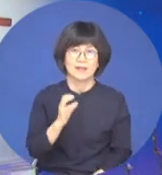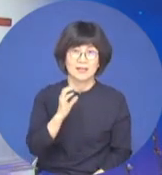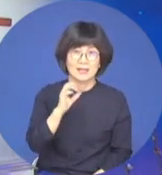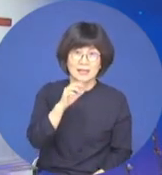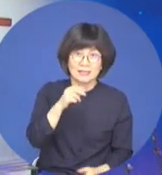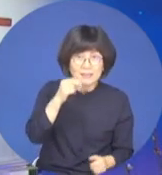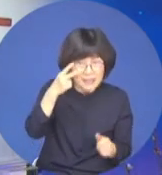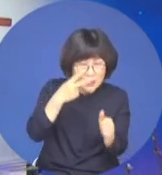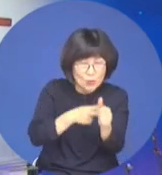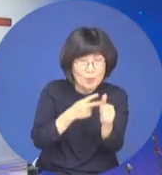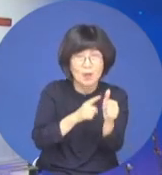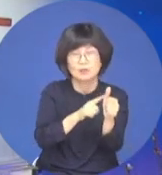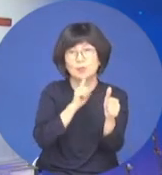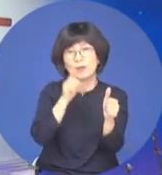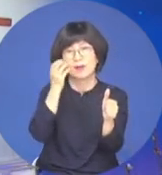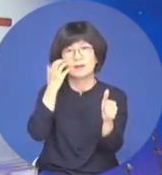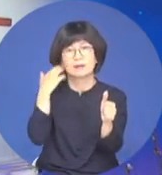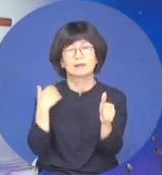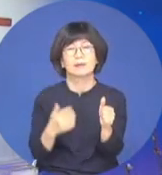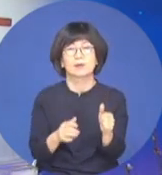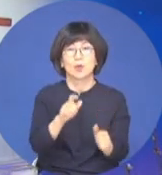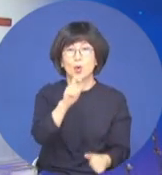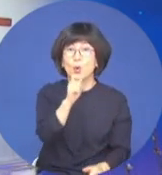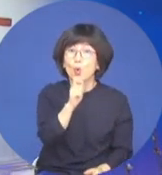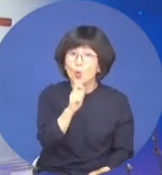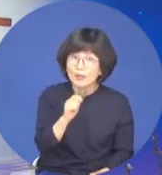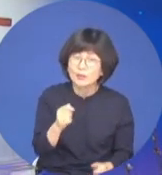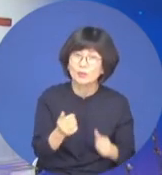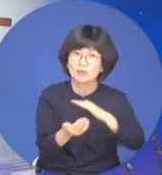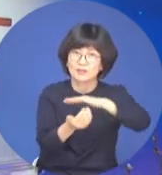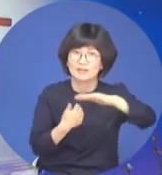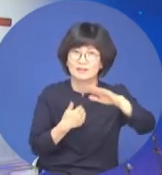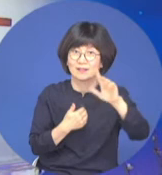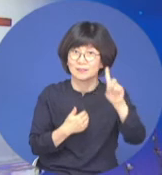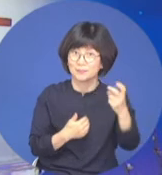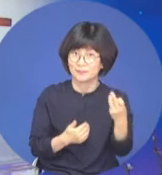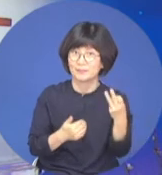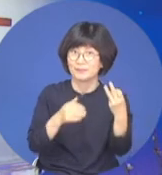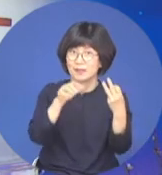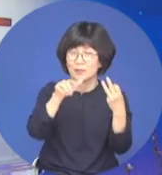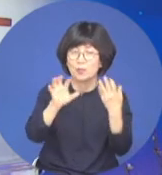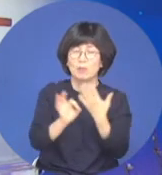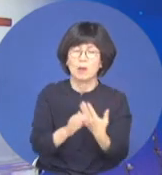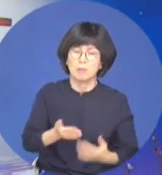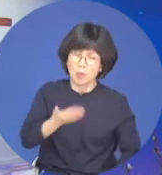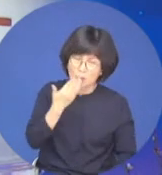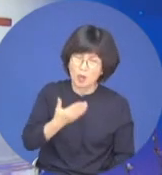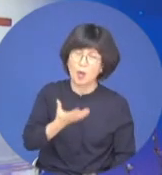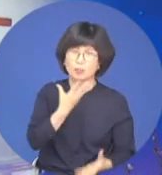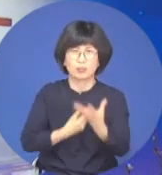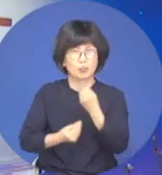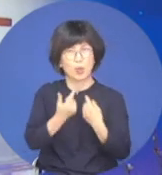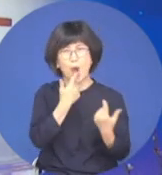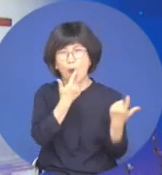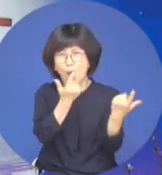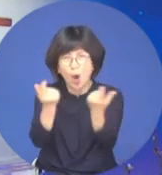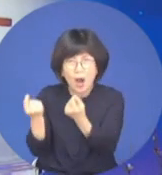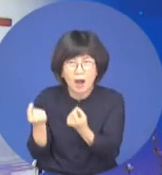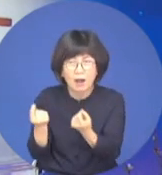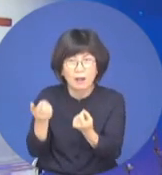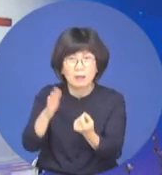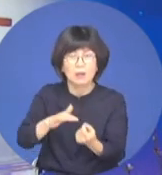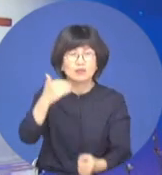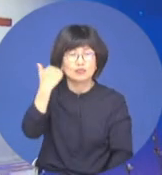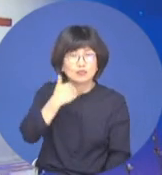10장 31절에서 먹든지 마시든지 무엇을 하든지 먹는 건 똑같고 마시는 건 똑같아요. 그러나 어떤 사람의 먹고